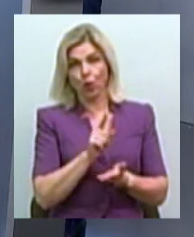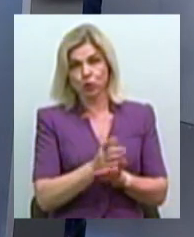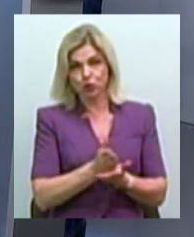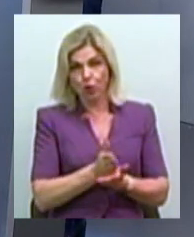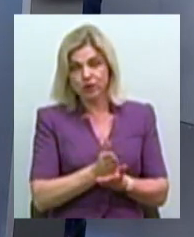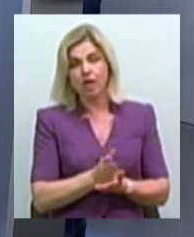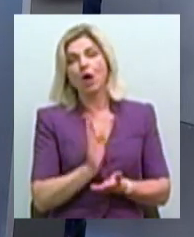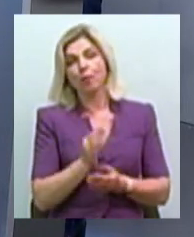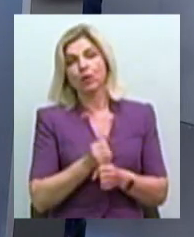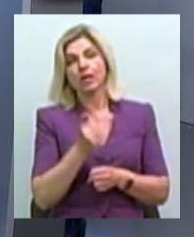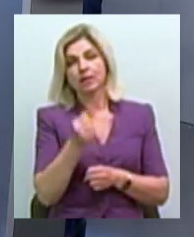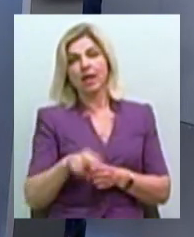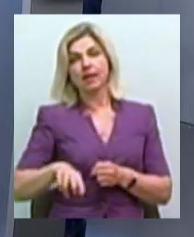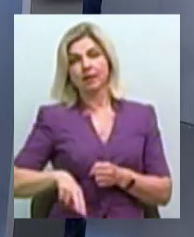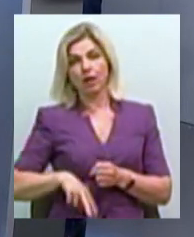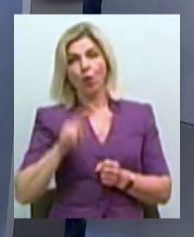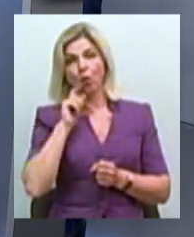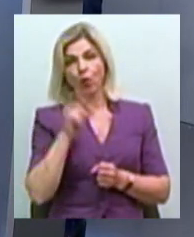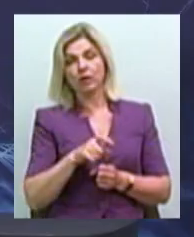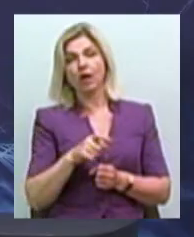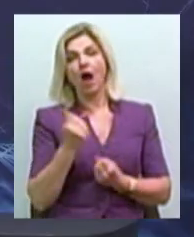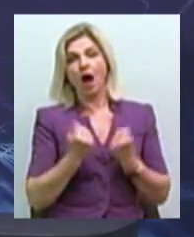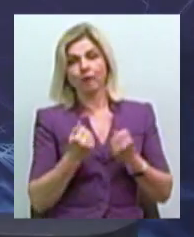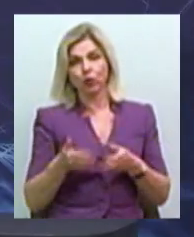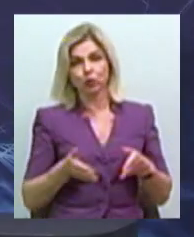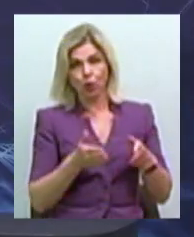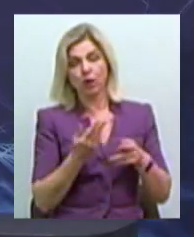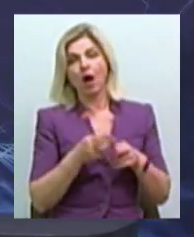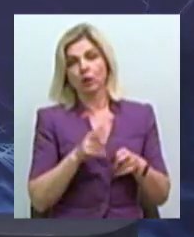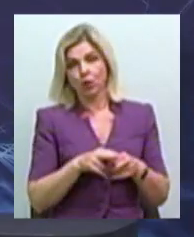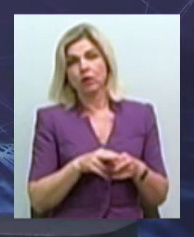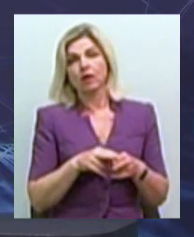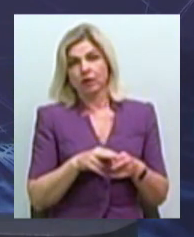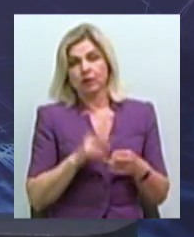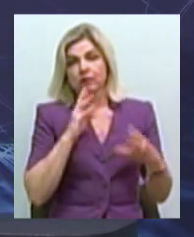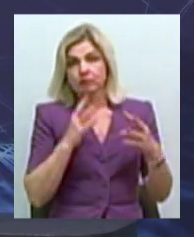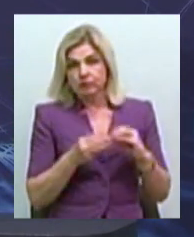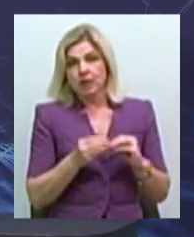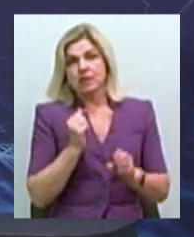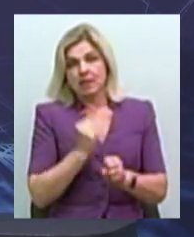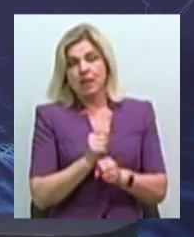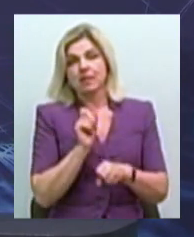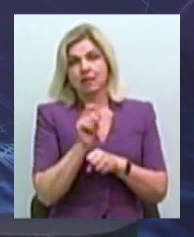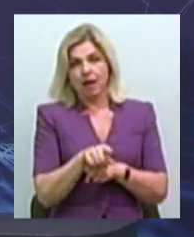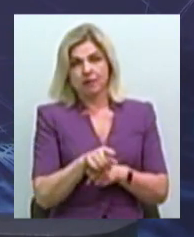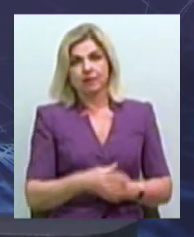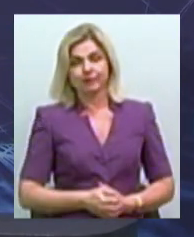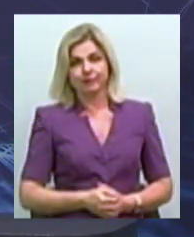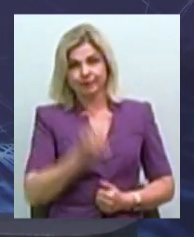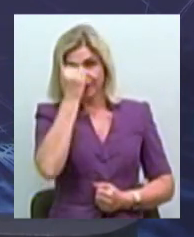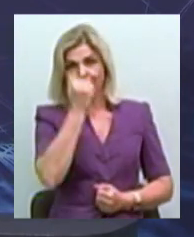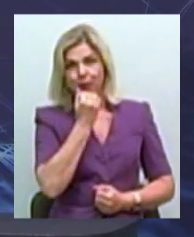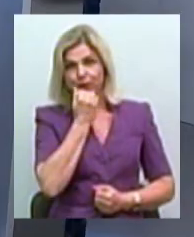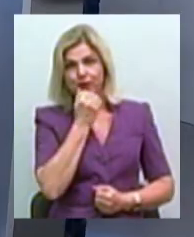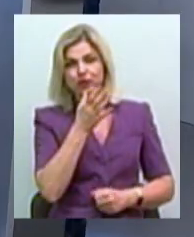назначит, естественно, директора Укравтодора, который пойдет навстречу и сделает заказ действительно. Дякую.